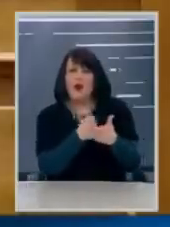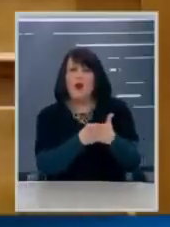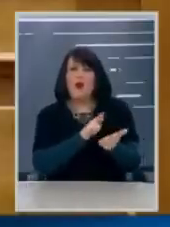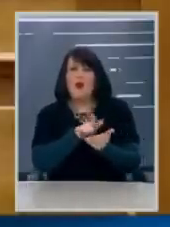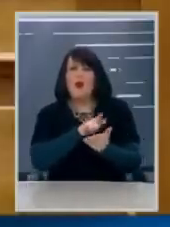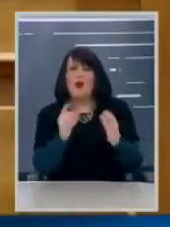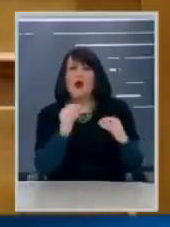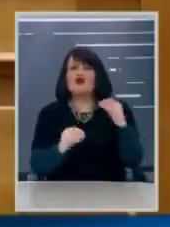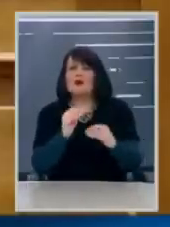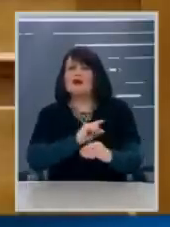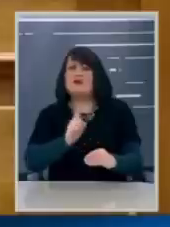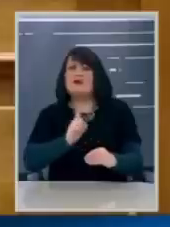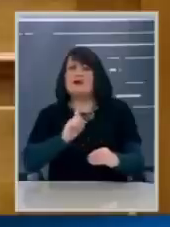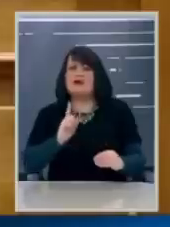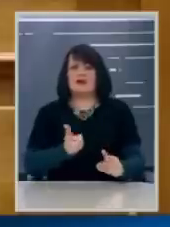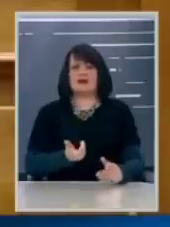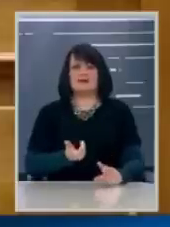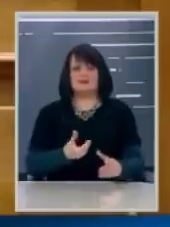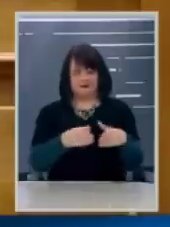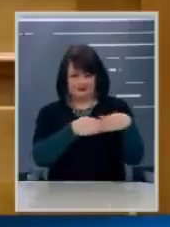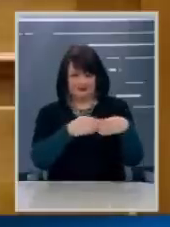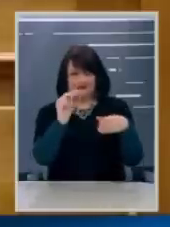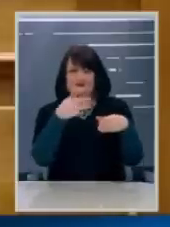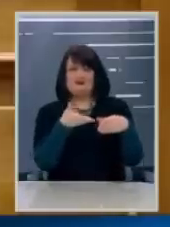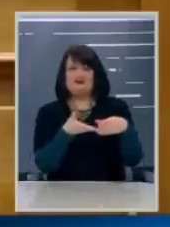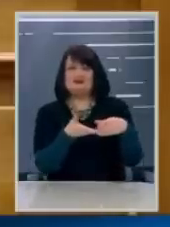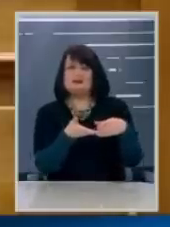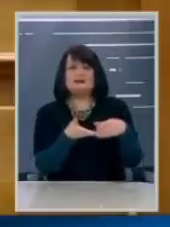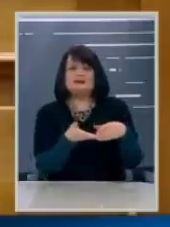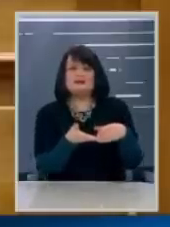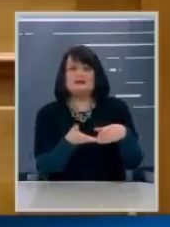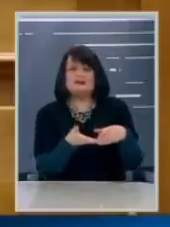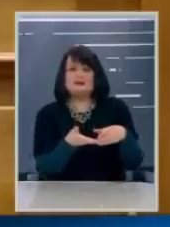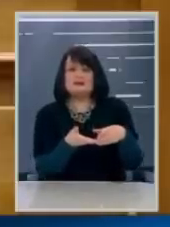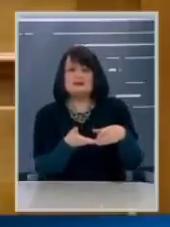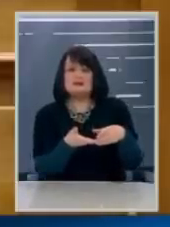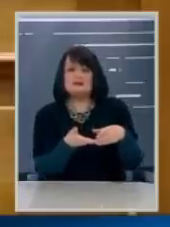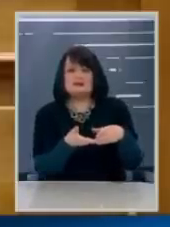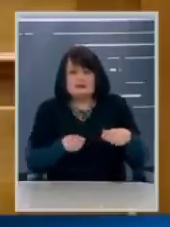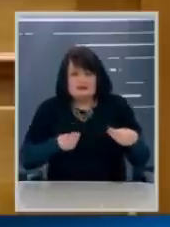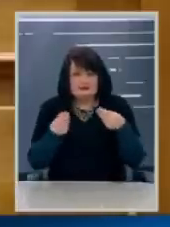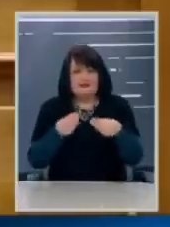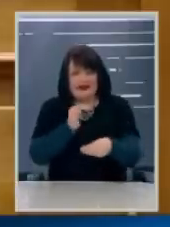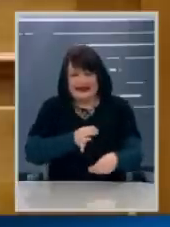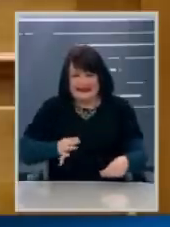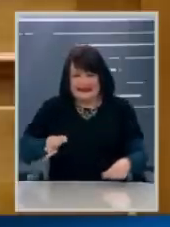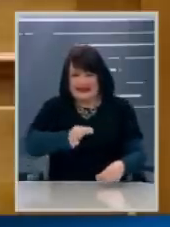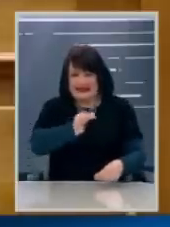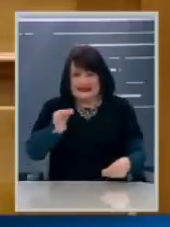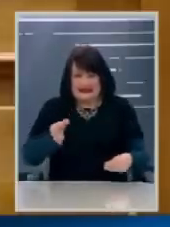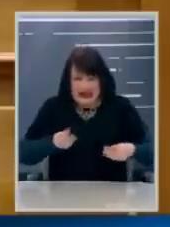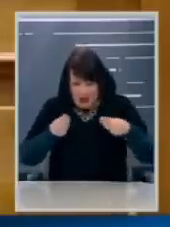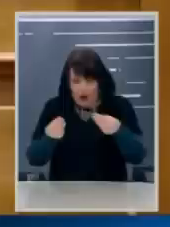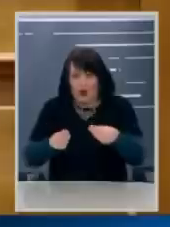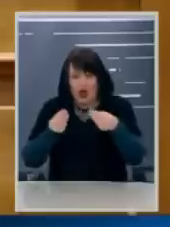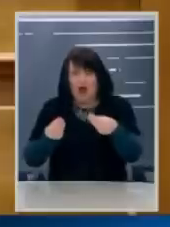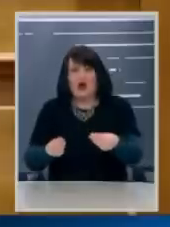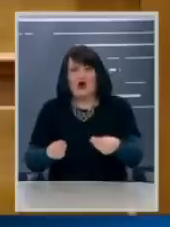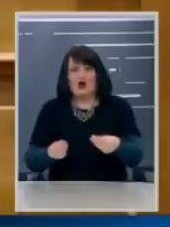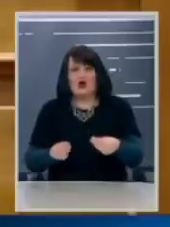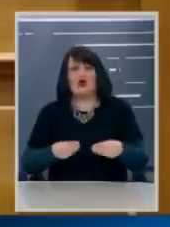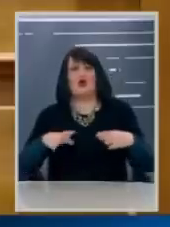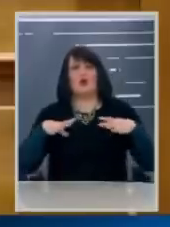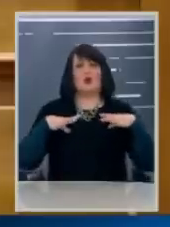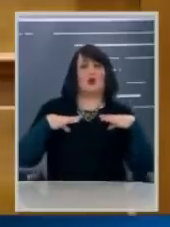γίνουν εξοπλισμοί. Και αυτοί οι βουλευτές, δηλαδή, τι είναι, διατίθενται να παραδώσουν τα νησιά? Τι είναι αυτοί υπέρ του τρώγε, πίνε